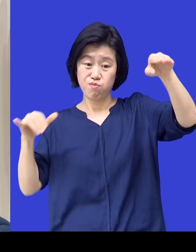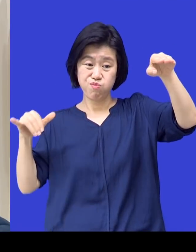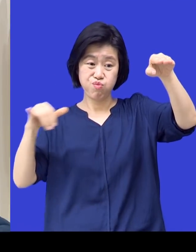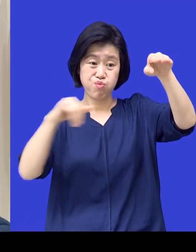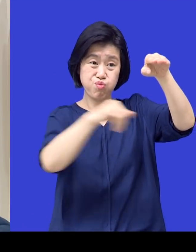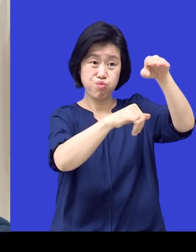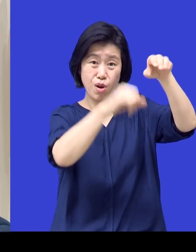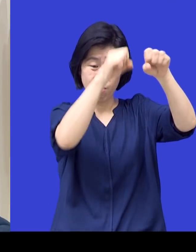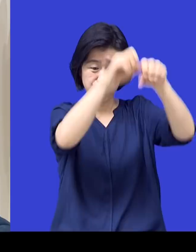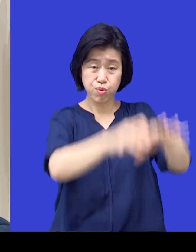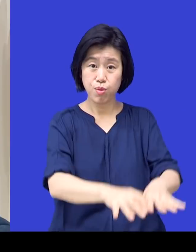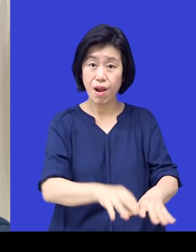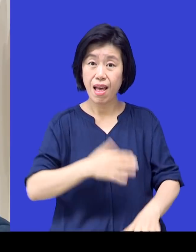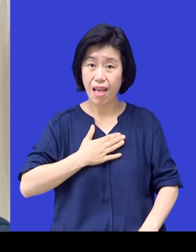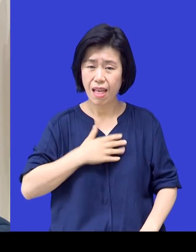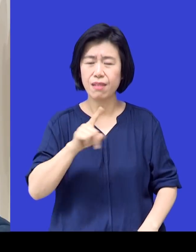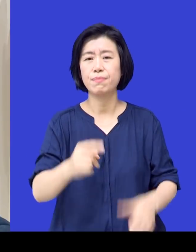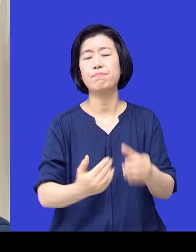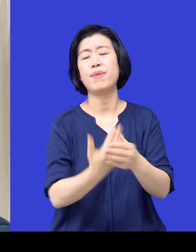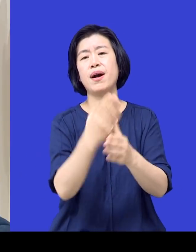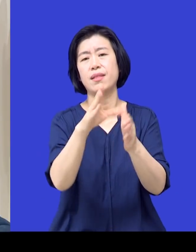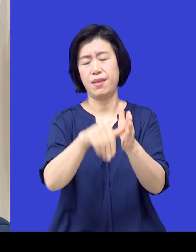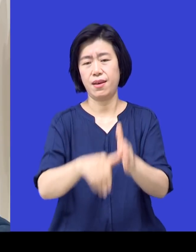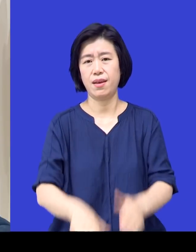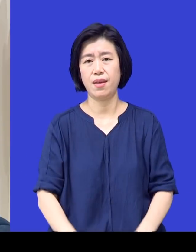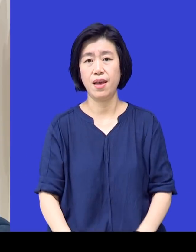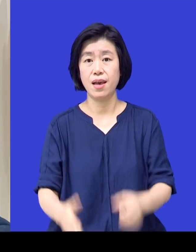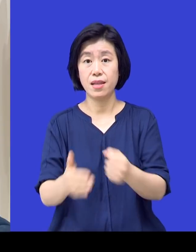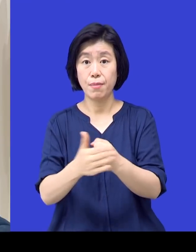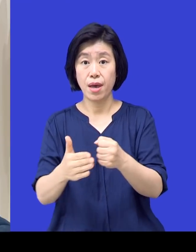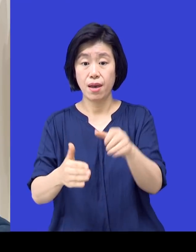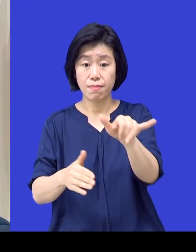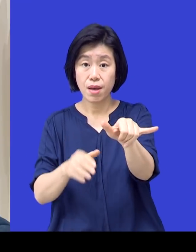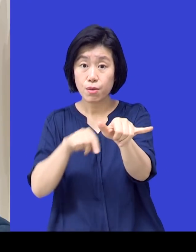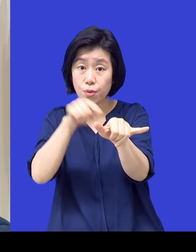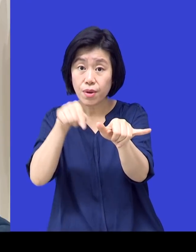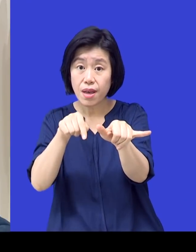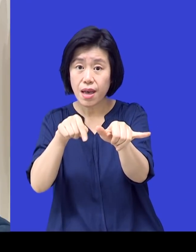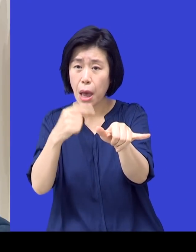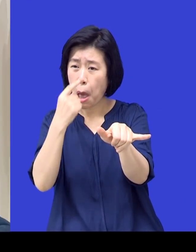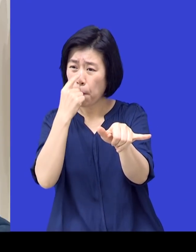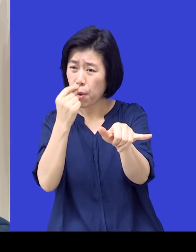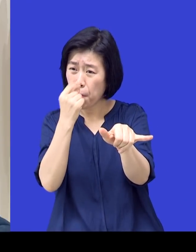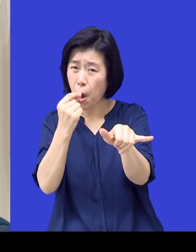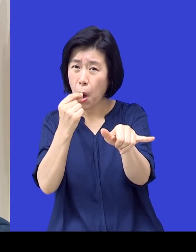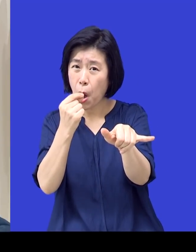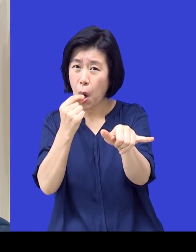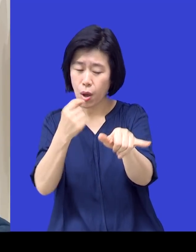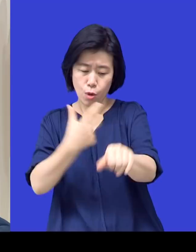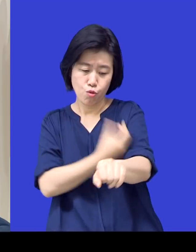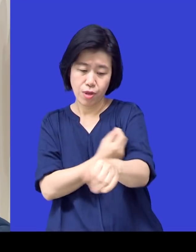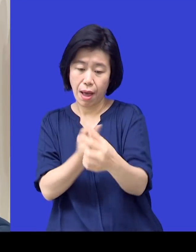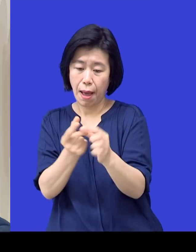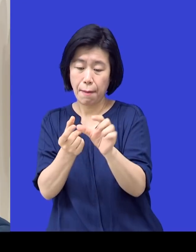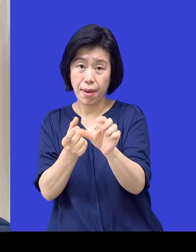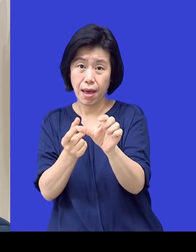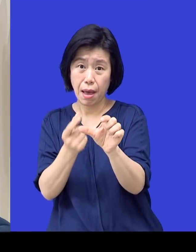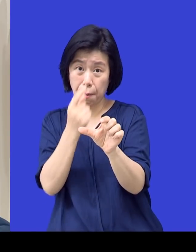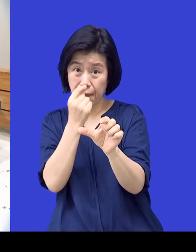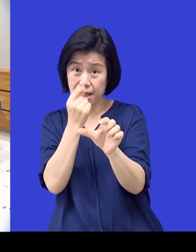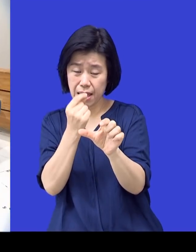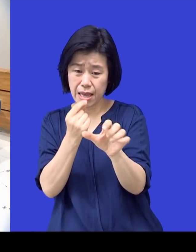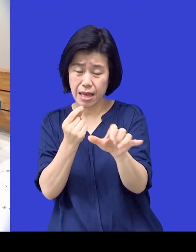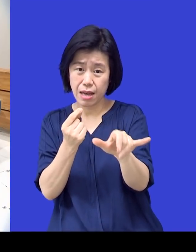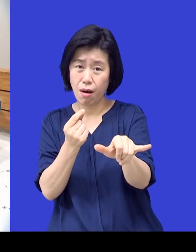너무나 엄청난 서류 준비가 돼야 되고 김연아가 그때 자기 스케이트를 기내에 못 갖고 들어가게만